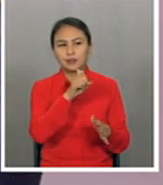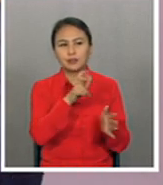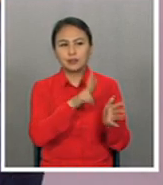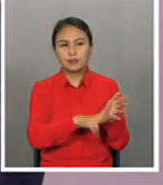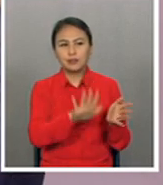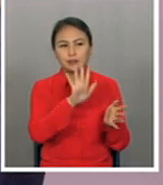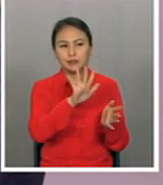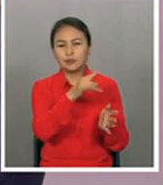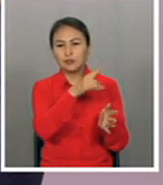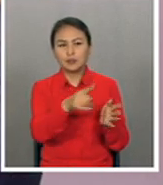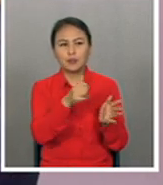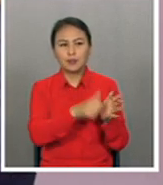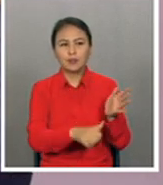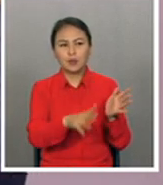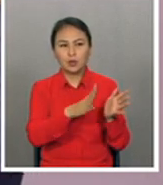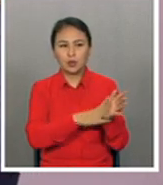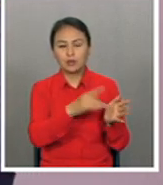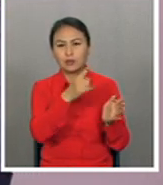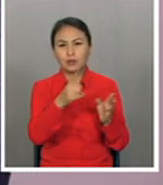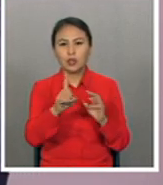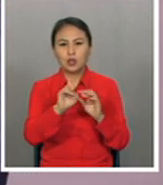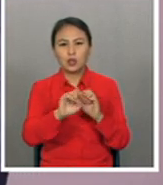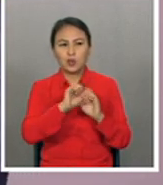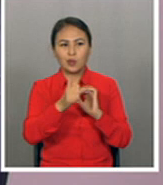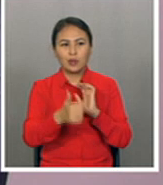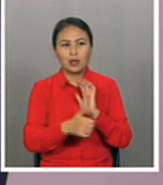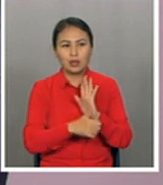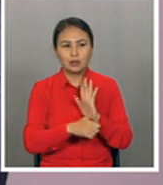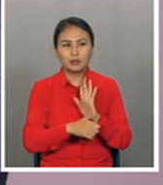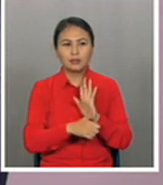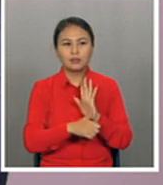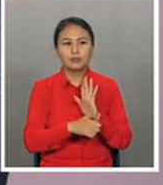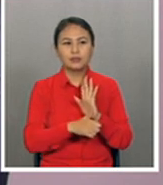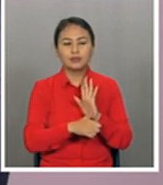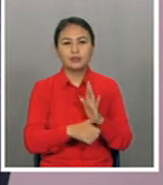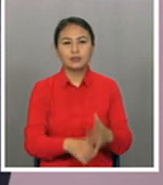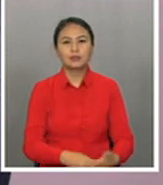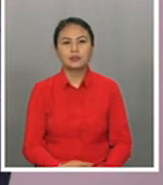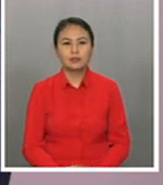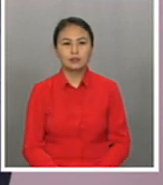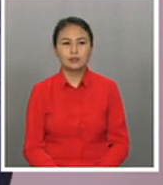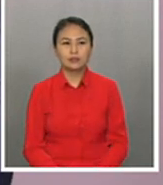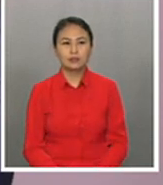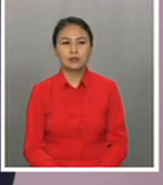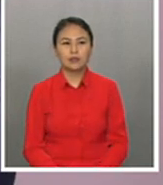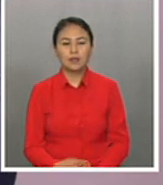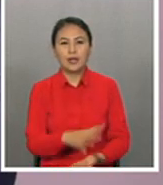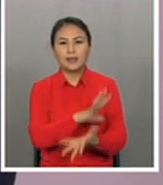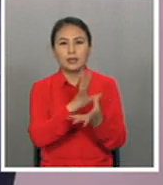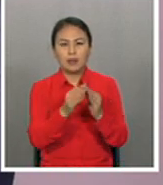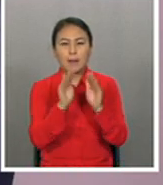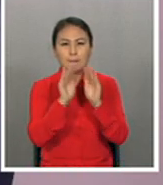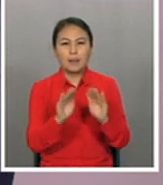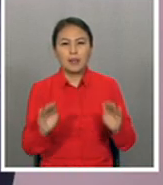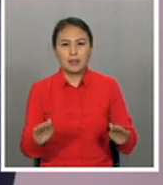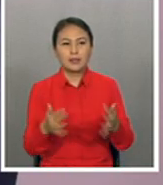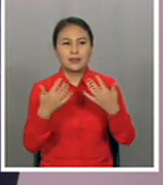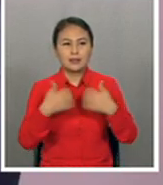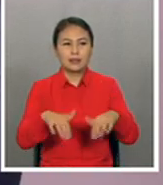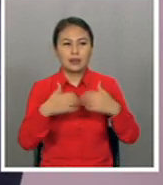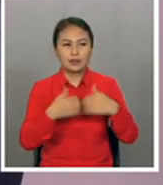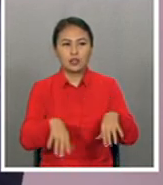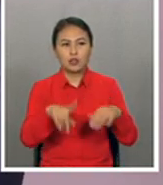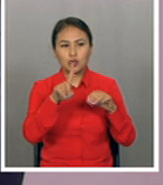185 пен 69-дың айырмасының мәні 116-ға тең. Демек, балалардың саны